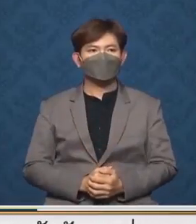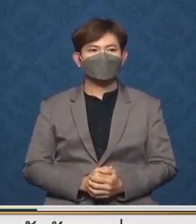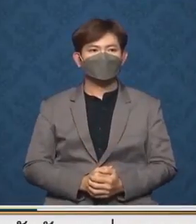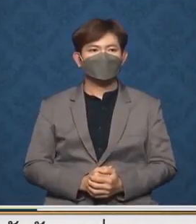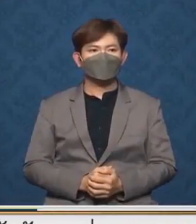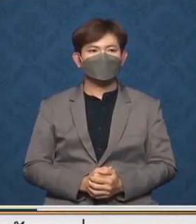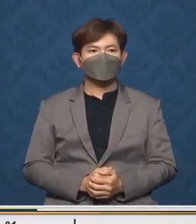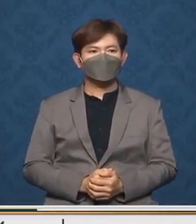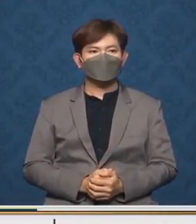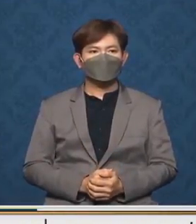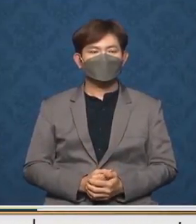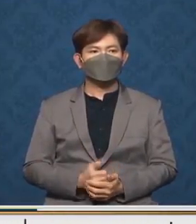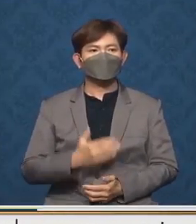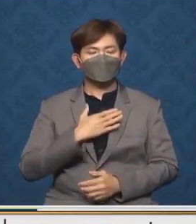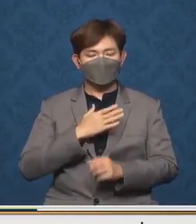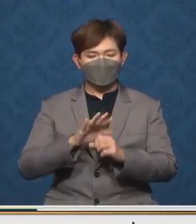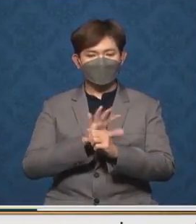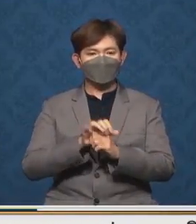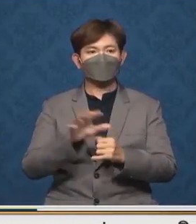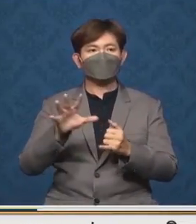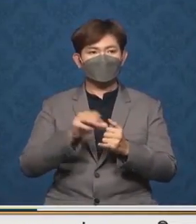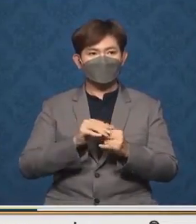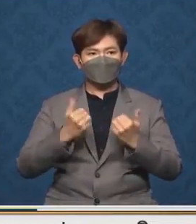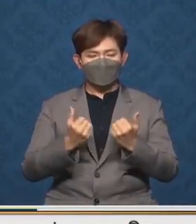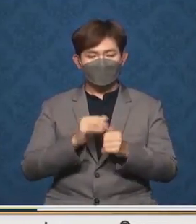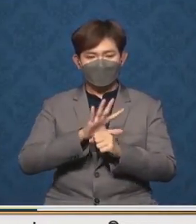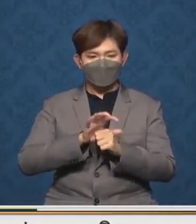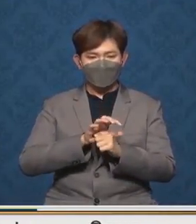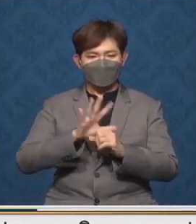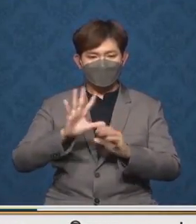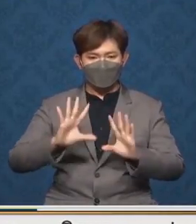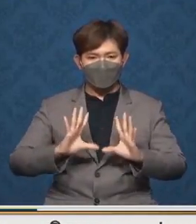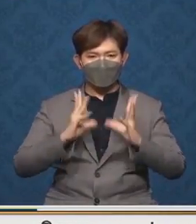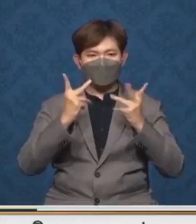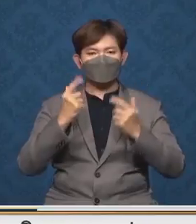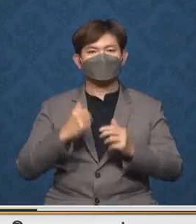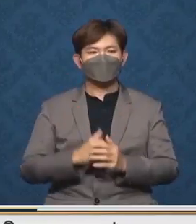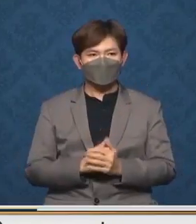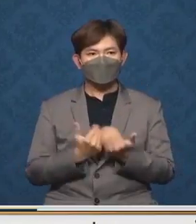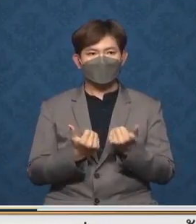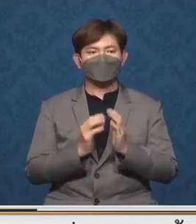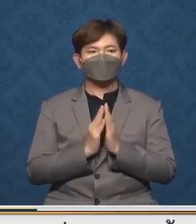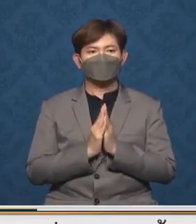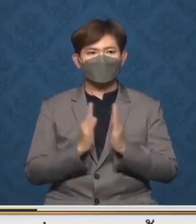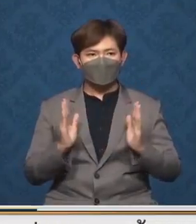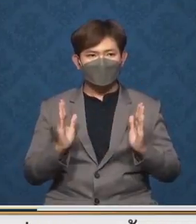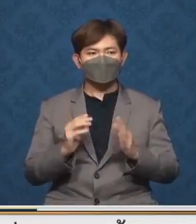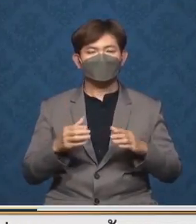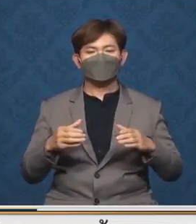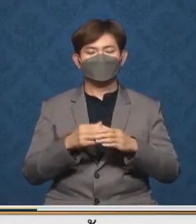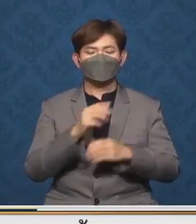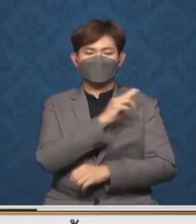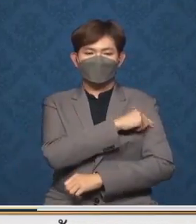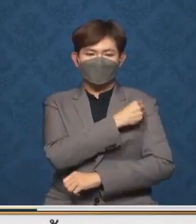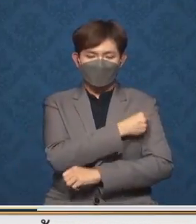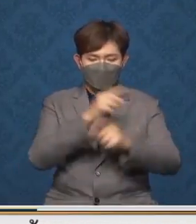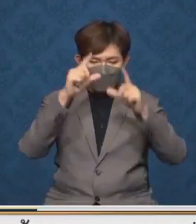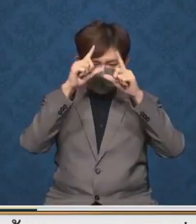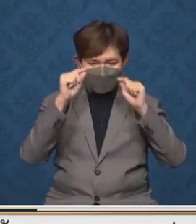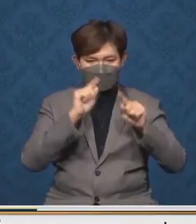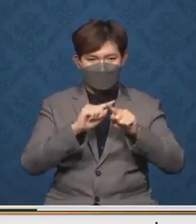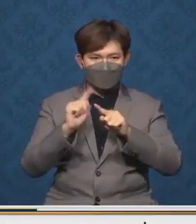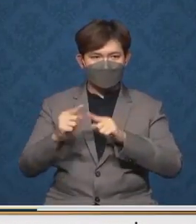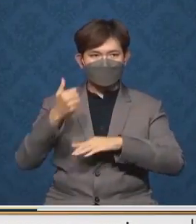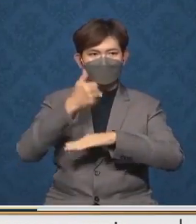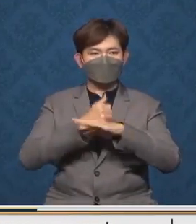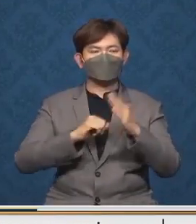คนหนึ่งนะคะที่เคยติดโควิดแล้วตอนนี้รักษาหายแล้วค่ะก็อยากจะออกมาขอบคุณทีมแพทย์คุณหมอพยาบาลแล้วก็ผู้ว่ารา